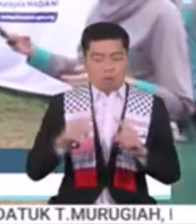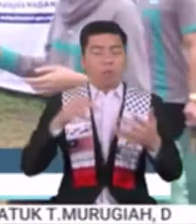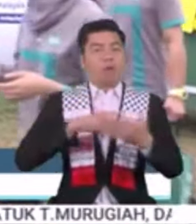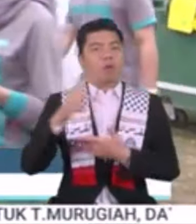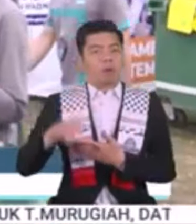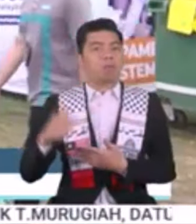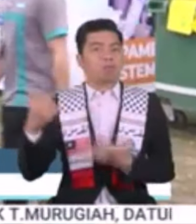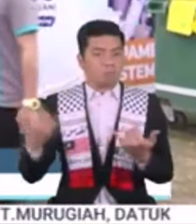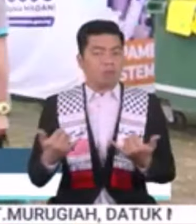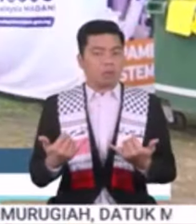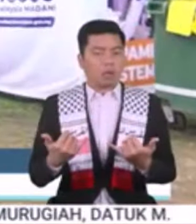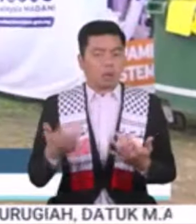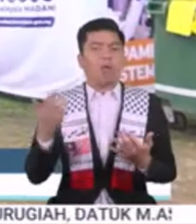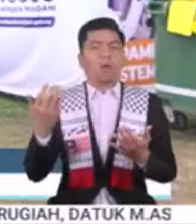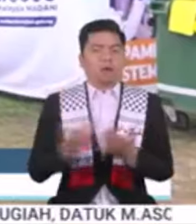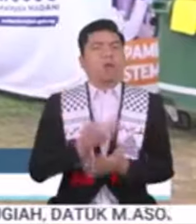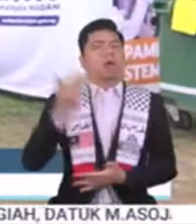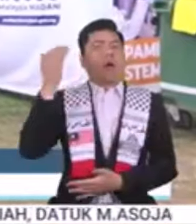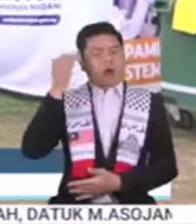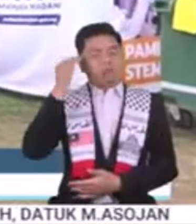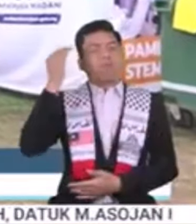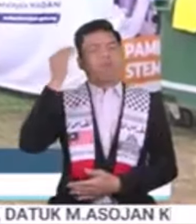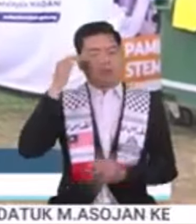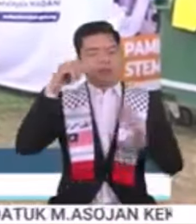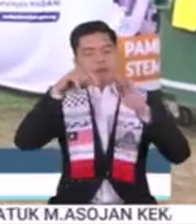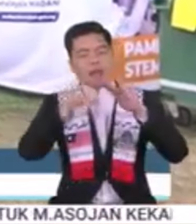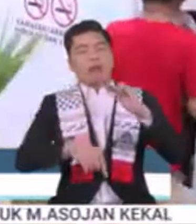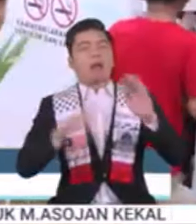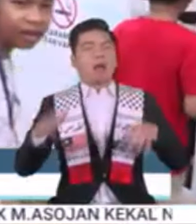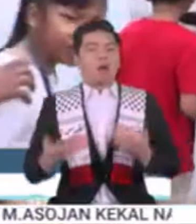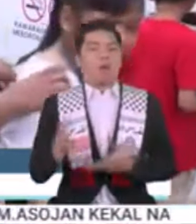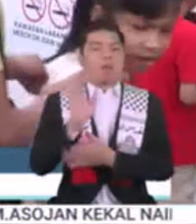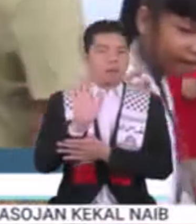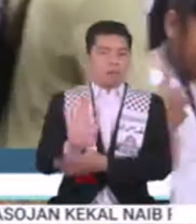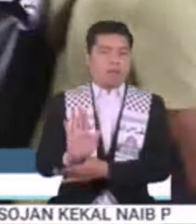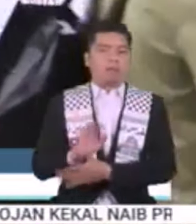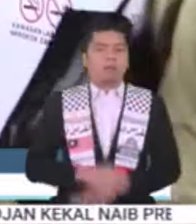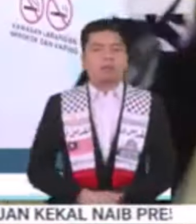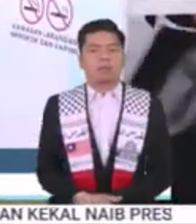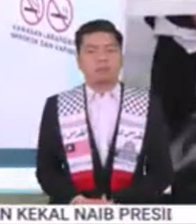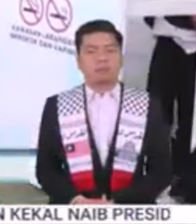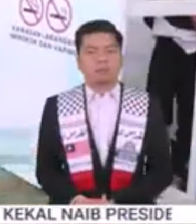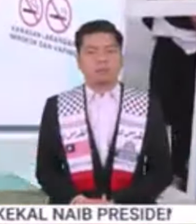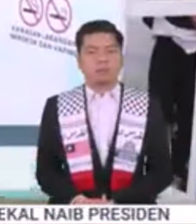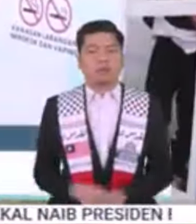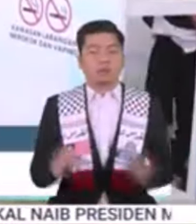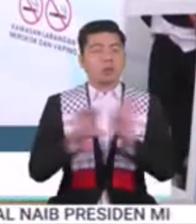macam barulah kita dapat pengetahuan yang lebih lah berkenaan dengan Madani ni lah. Macam tadi